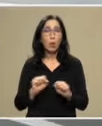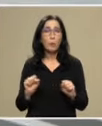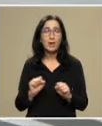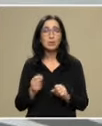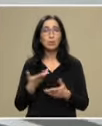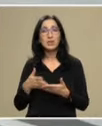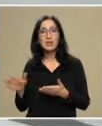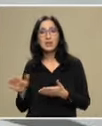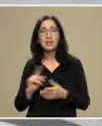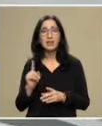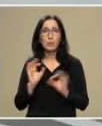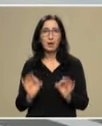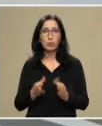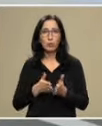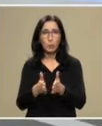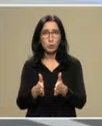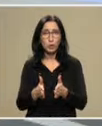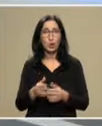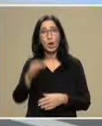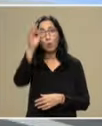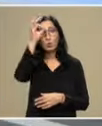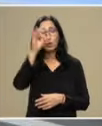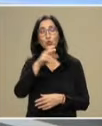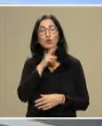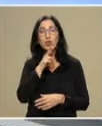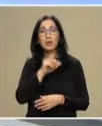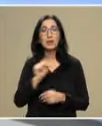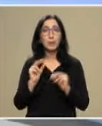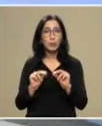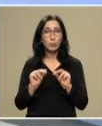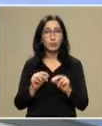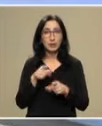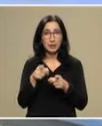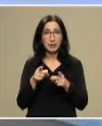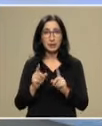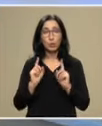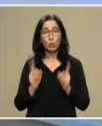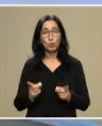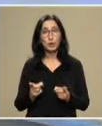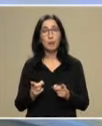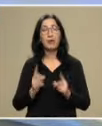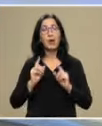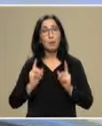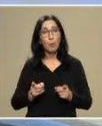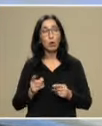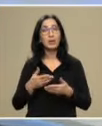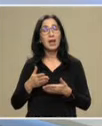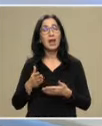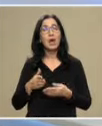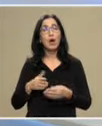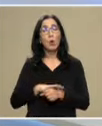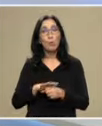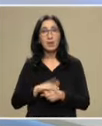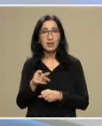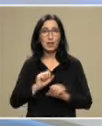да се залитне в неправилната посока. Учителите и преподавателите ли са тези, които трябва и могат да предотвратят